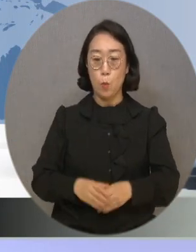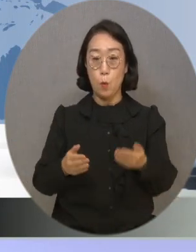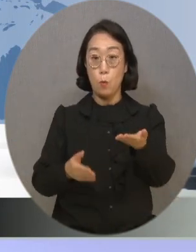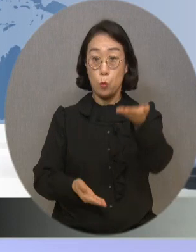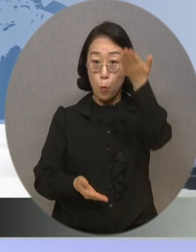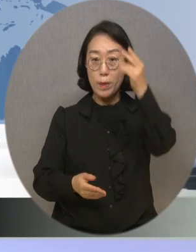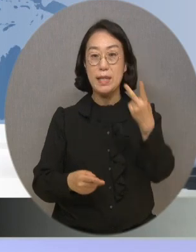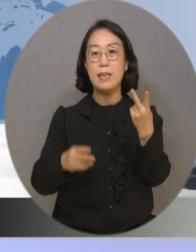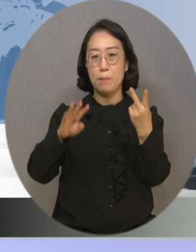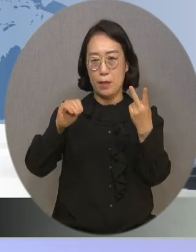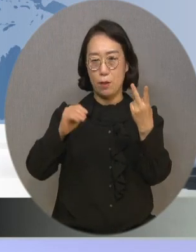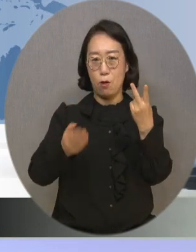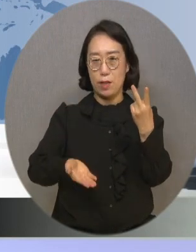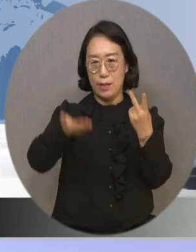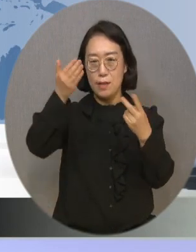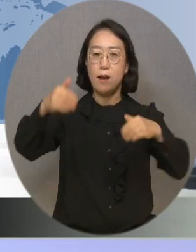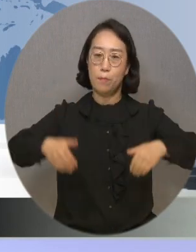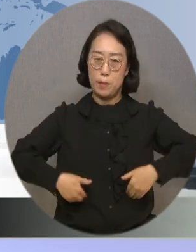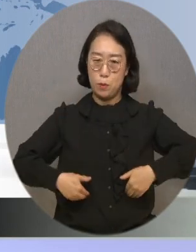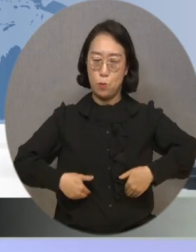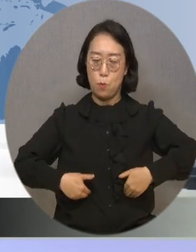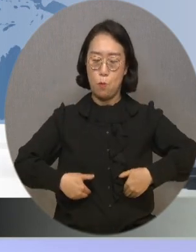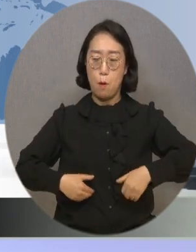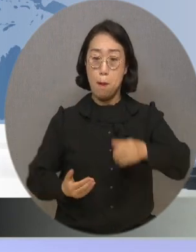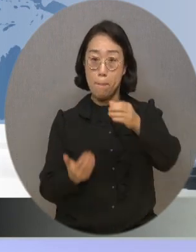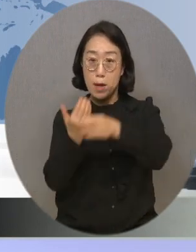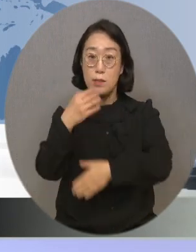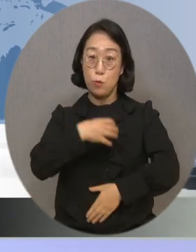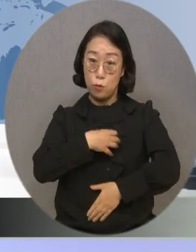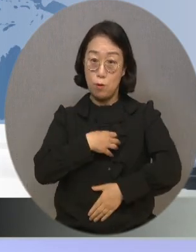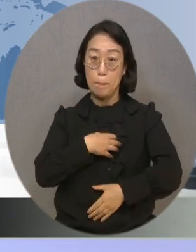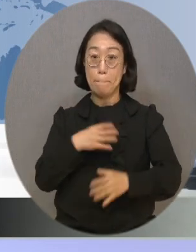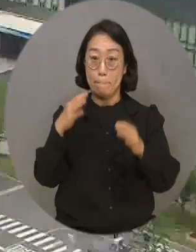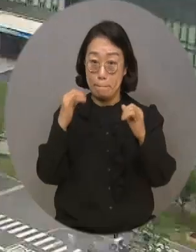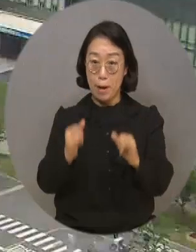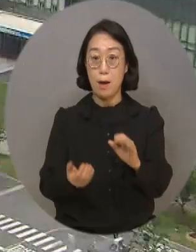제한하는데요. 정당 현수막으로 인한 안전사고 때문입니다.